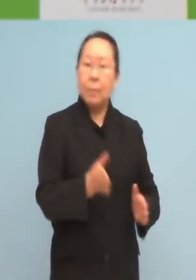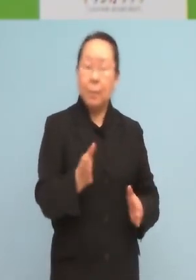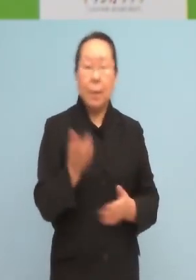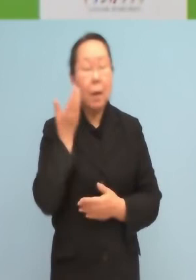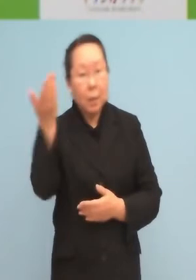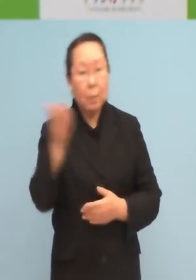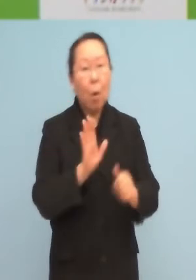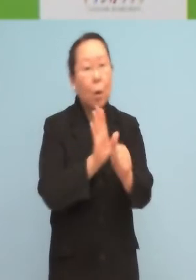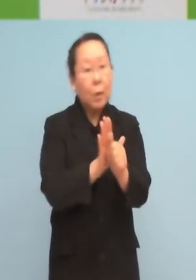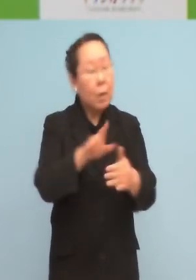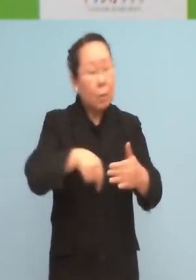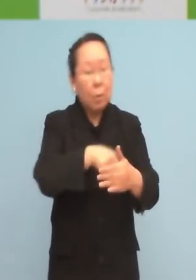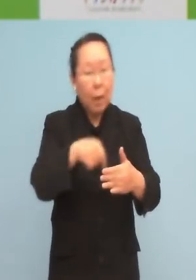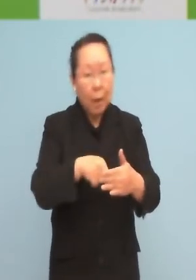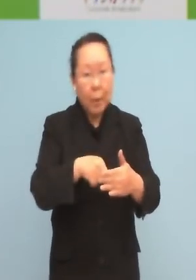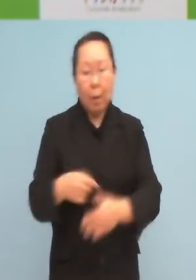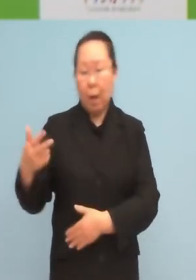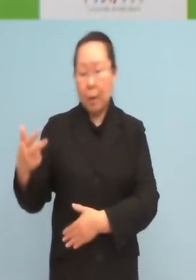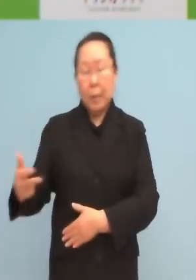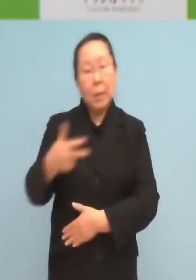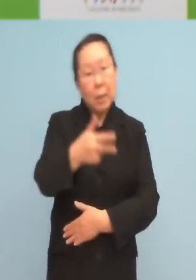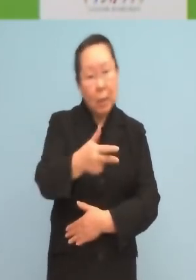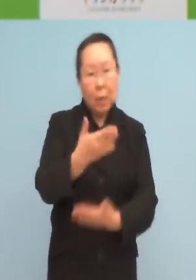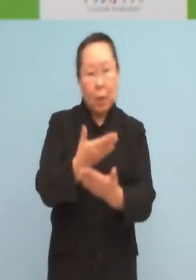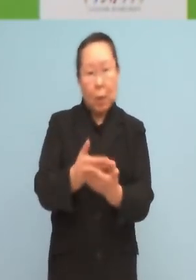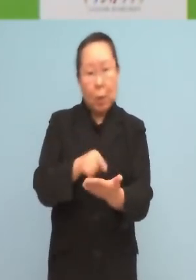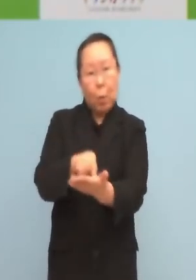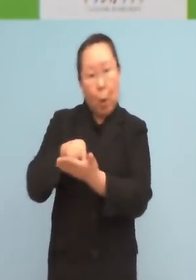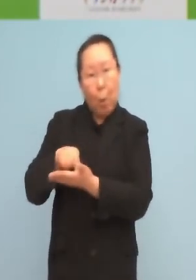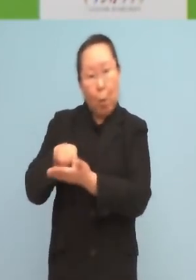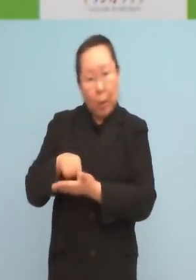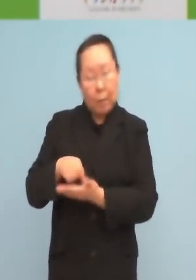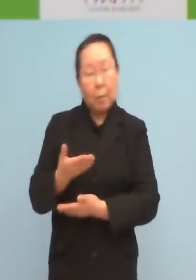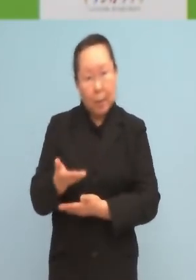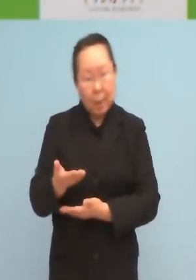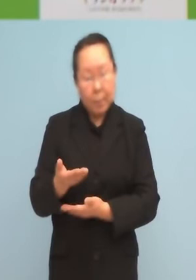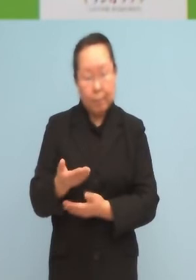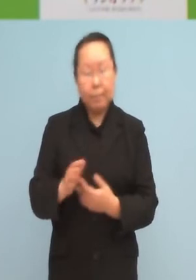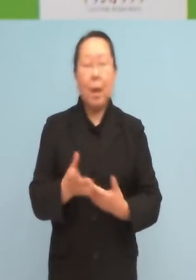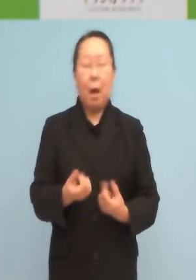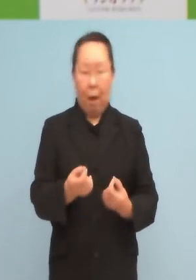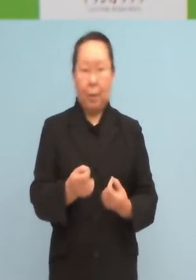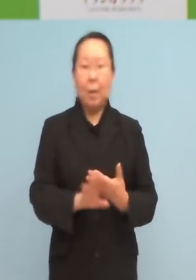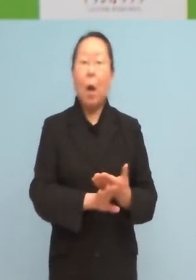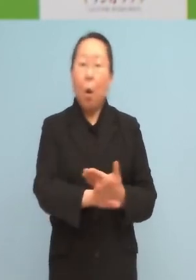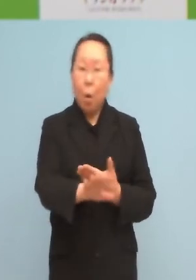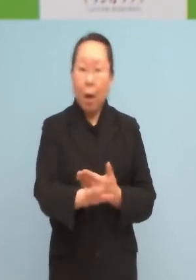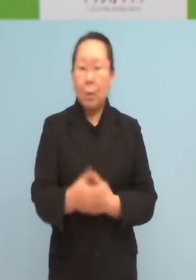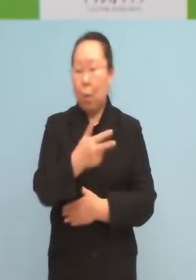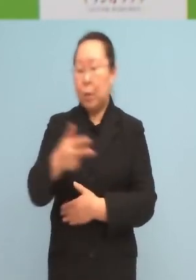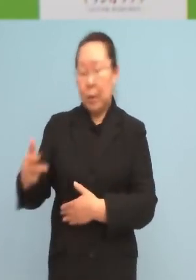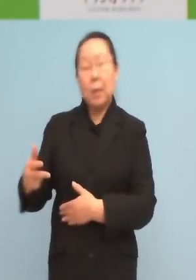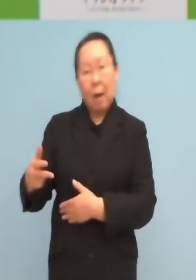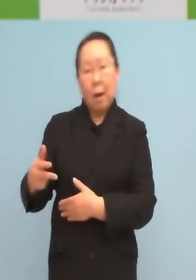に関しては、要するに各市からのこう要望を受けてという形になるんですか。 各市からの要望、 各市からこう道を広